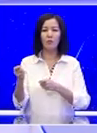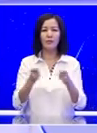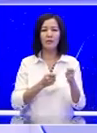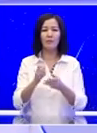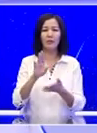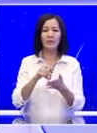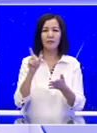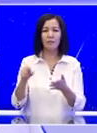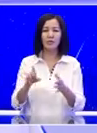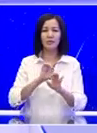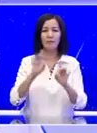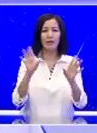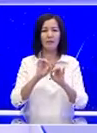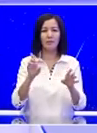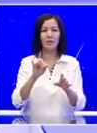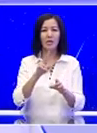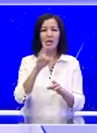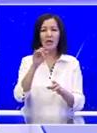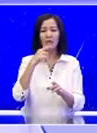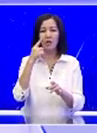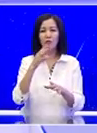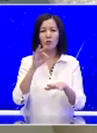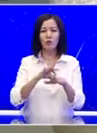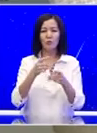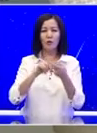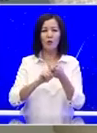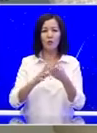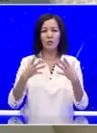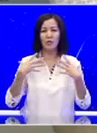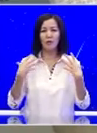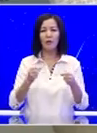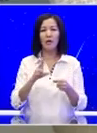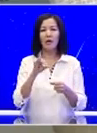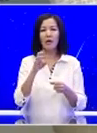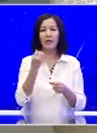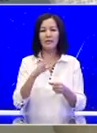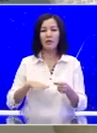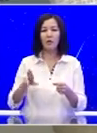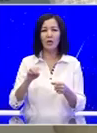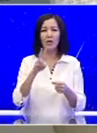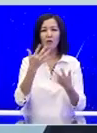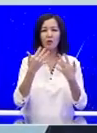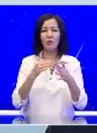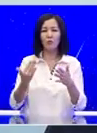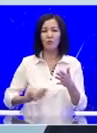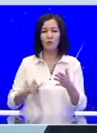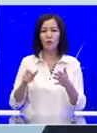басқармасының басшысы мәлімдеді. Бауыржан Сқақтың айтуынша жұқпалы індеттен тәуір болған Қарасай ауданы Қырғауылда ауылының